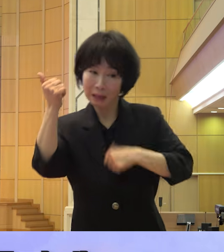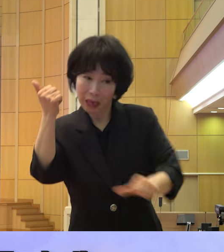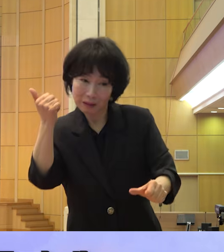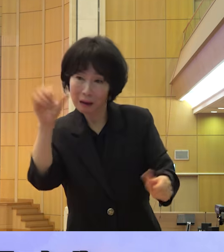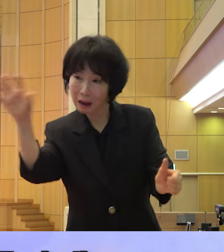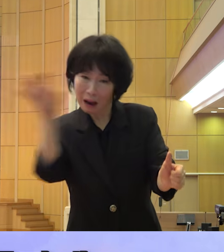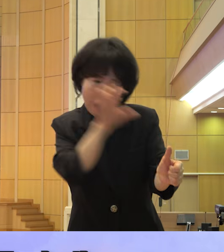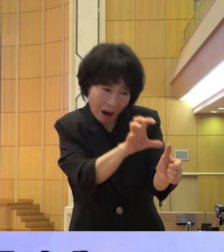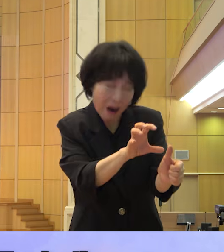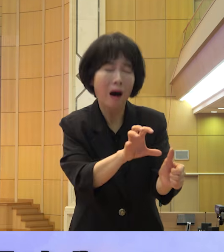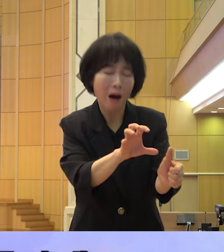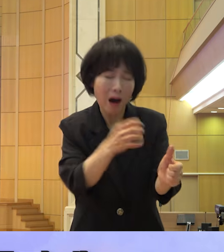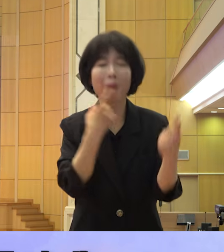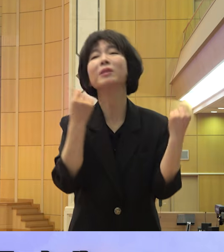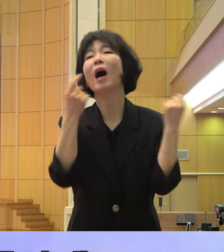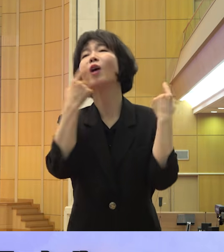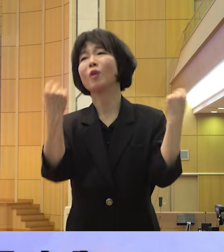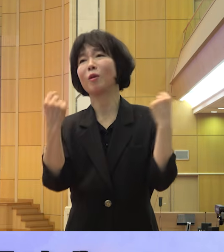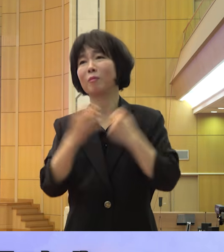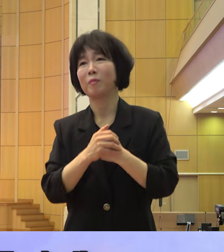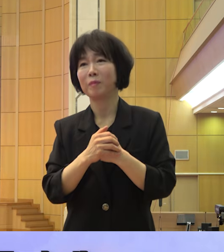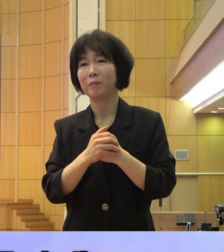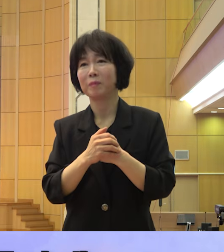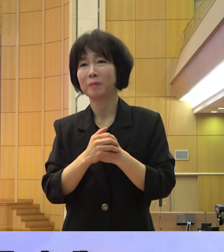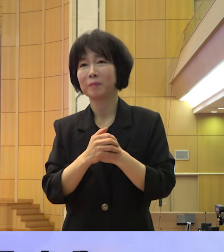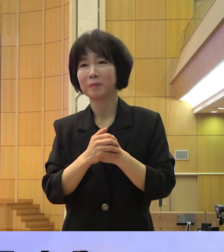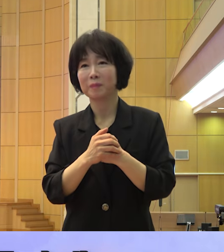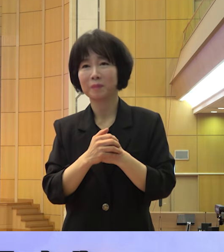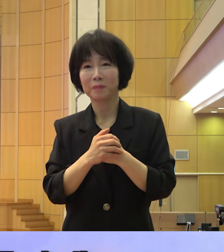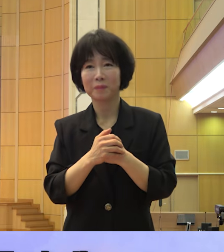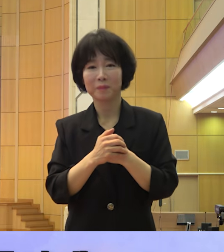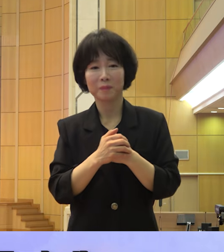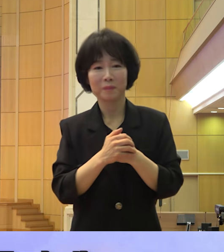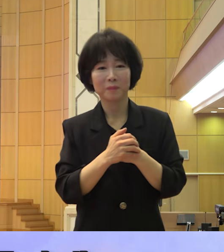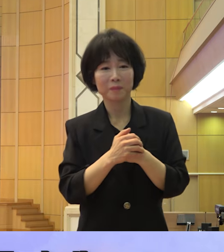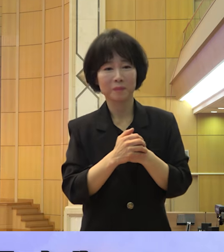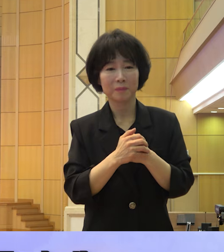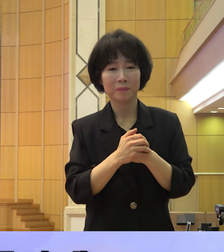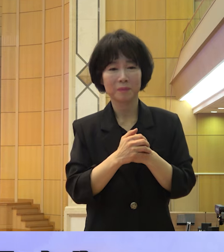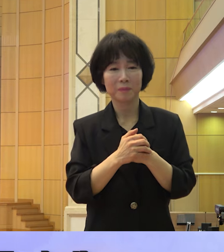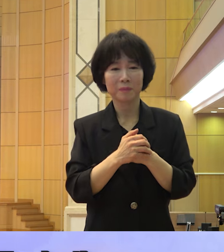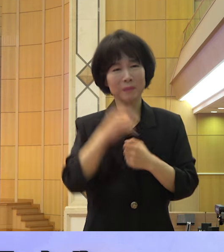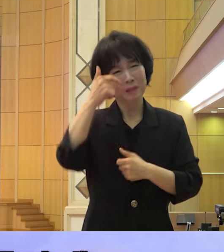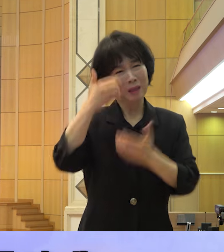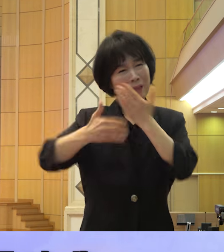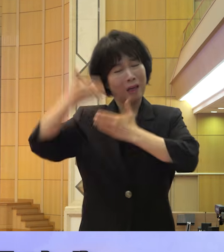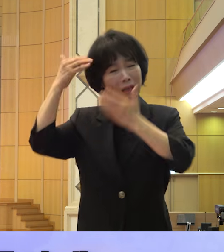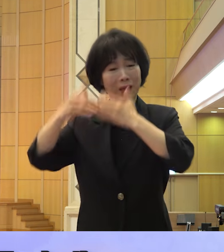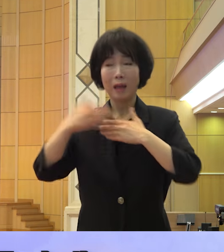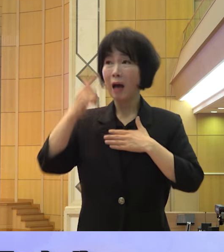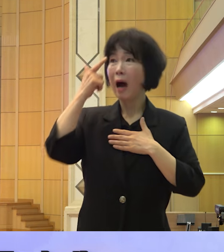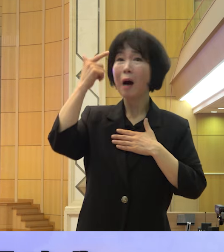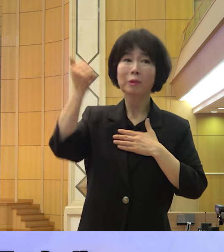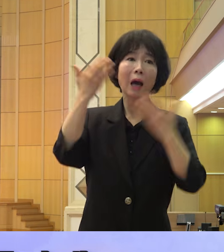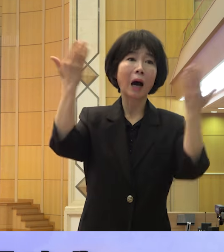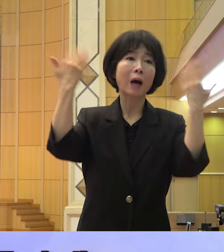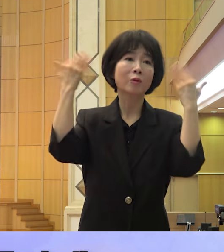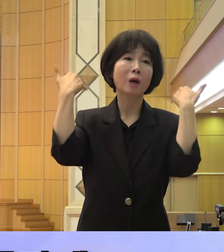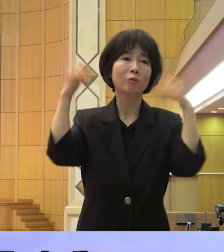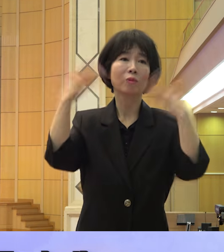자식을 알 수 있다는 말이 있듯이, 그런데 좀 못 배워서, 옛날에 배우질 못해서